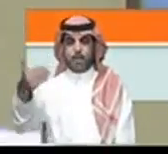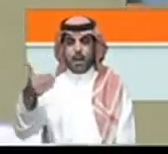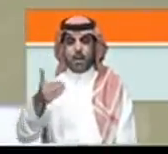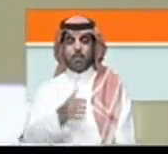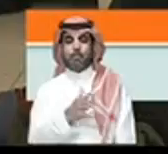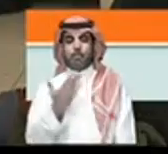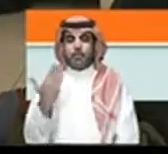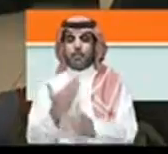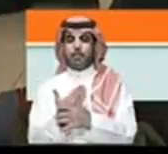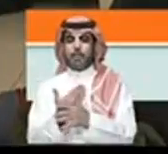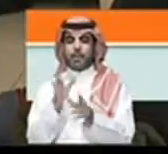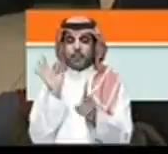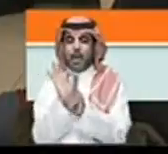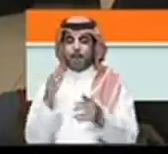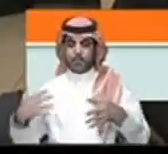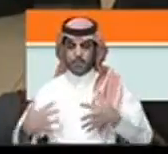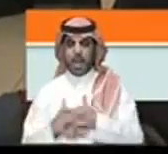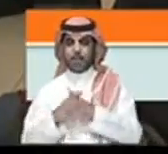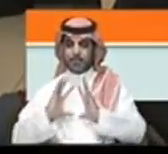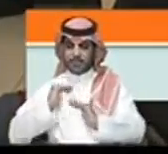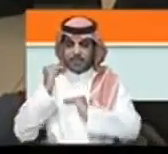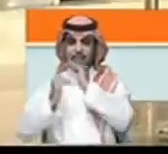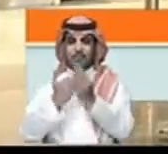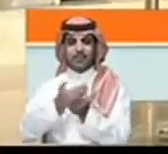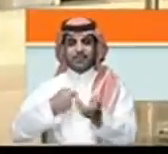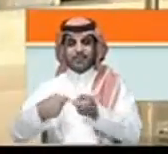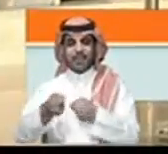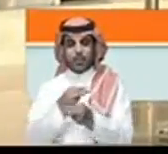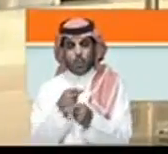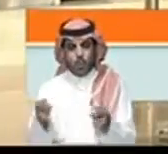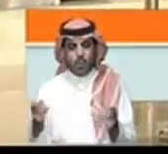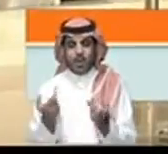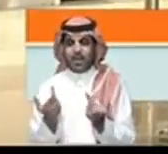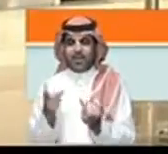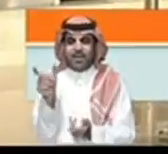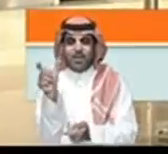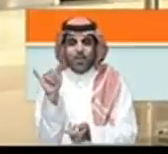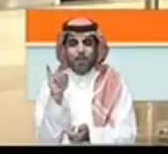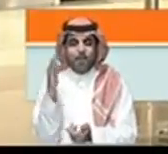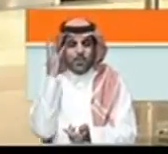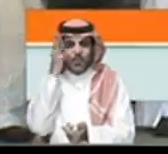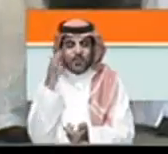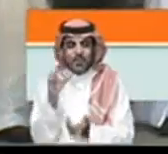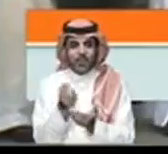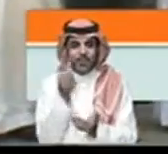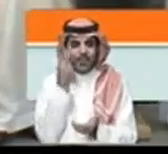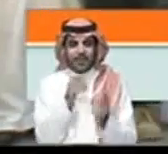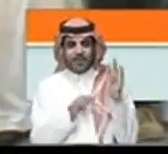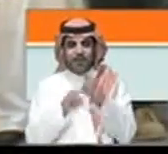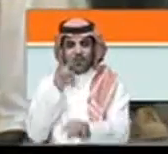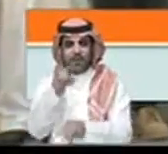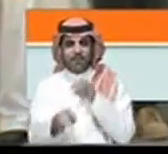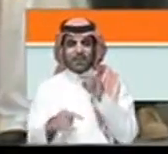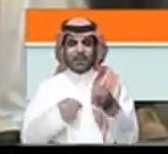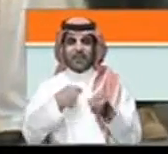في الاسهام في دعم مسيره تنميه الاقتصاد ودعم مشروع يوم ووجهه سفر الرئيسيه في